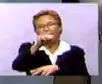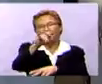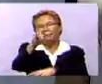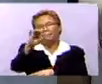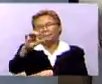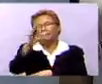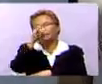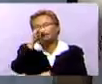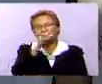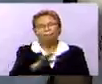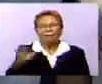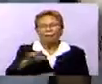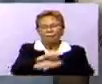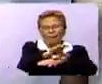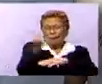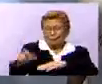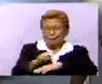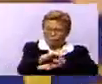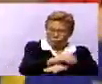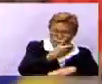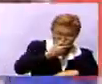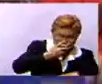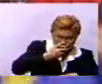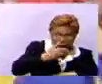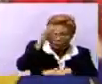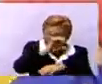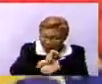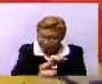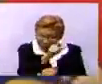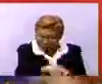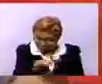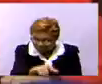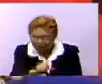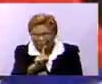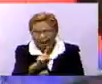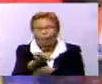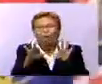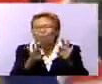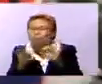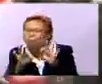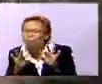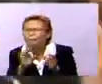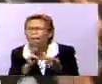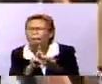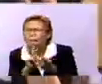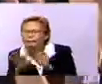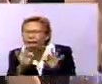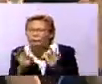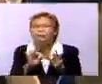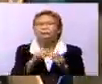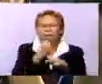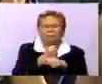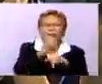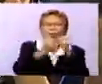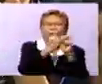Keruh. Nur Ashikin turut menasihati golongan muda yang mencari pekerjaan supaya tidak terlalu memilih pekerjaan. Sejak 2011